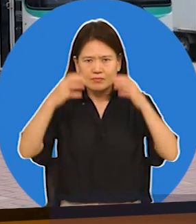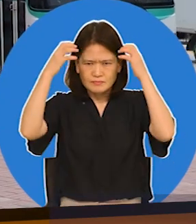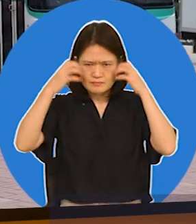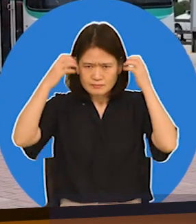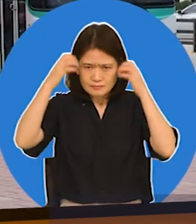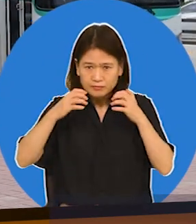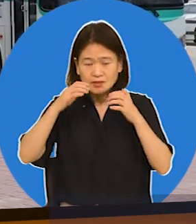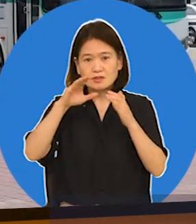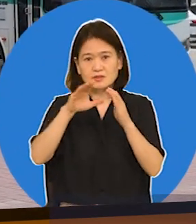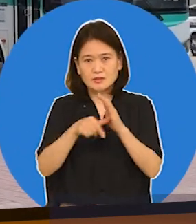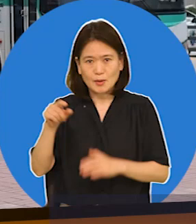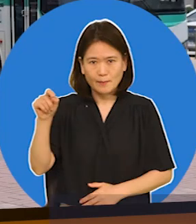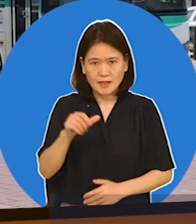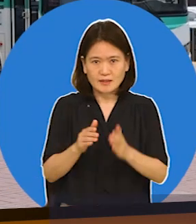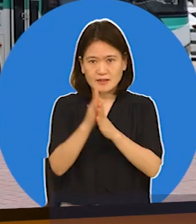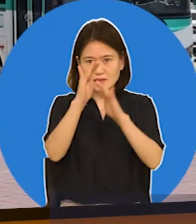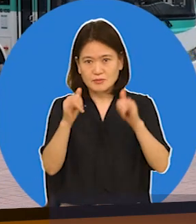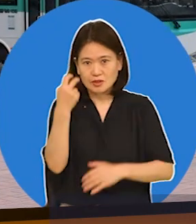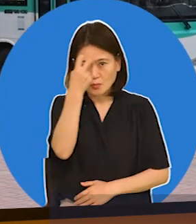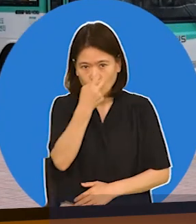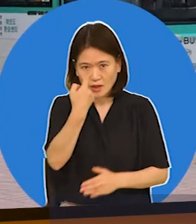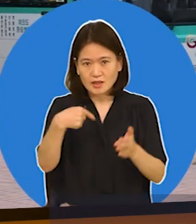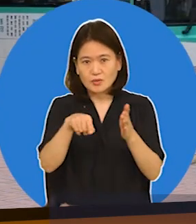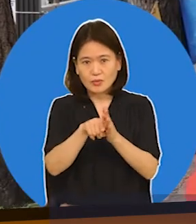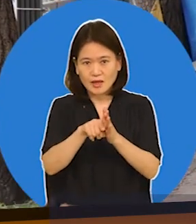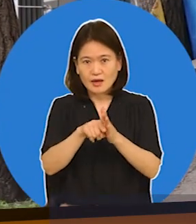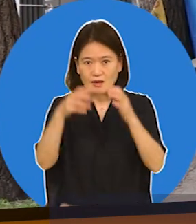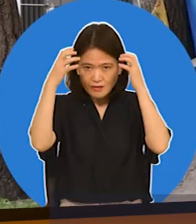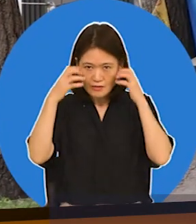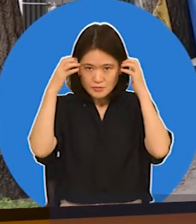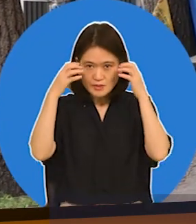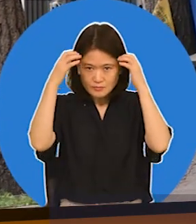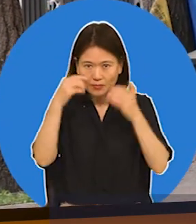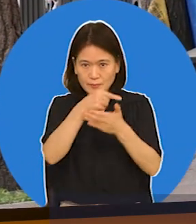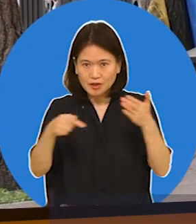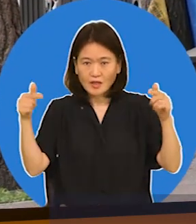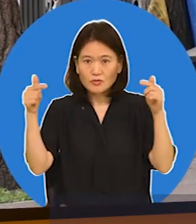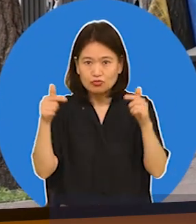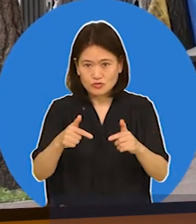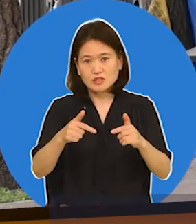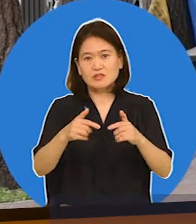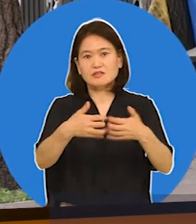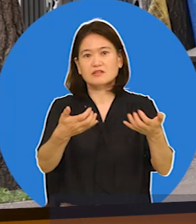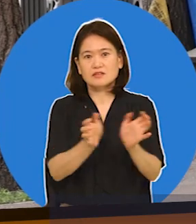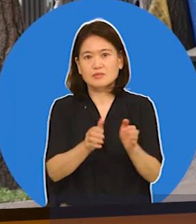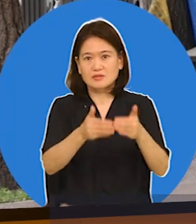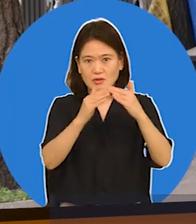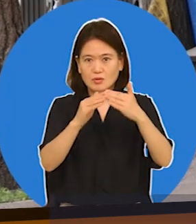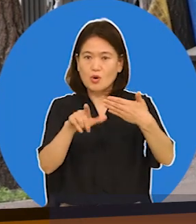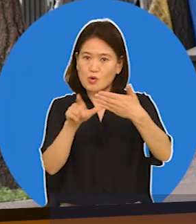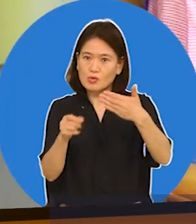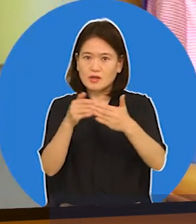광명 씨가 폭염 발생시 신속한 대응으로 시민을 보호하고자 여름철 폭염 대응 종합대책을 마련해 9월까지